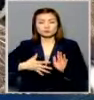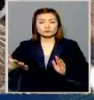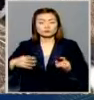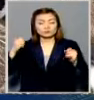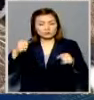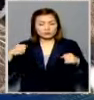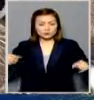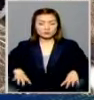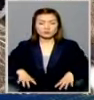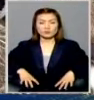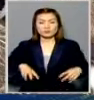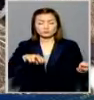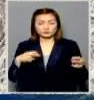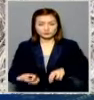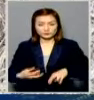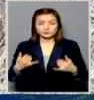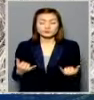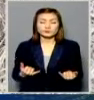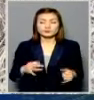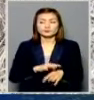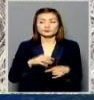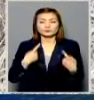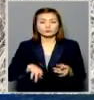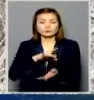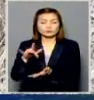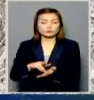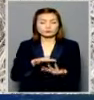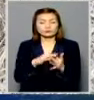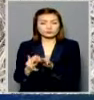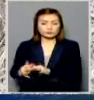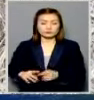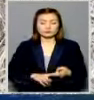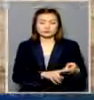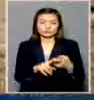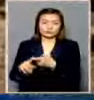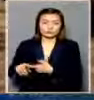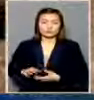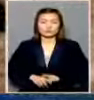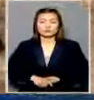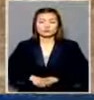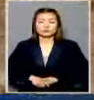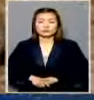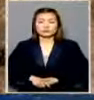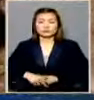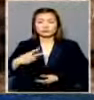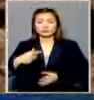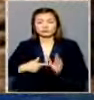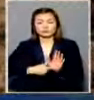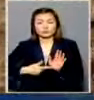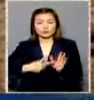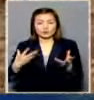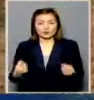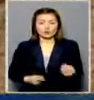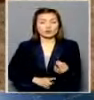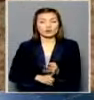қой қырылған еді. Енді міне сол дерт басқа аудандарға да жеткенге ұқсайды. 27 күні бастап ауырып, 28 күні осы